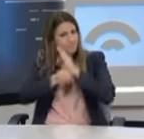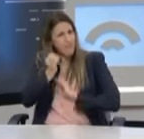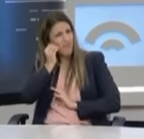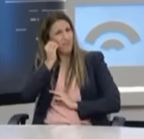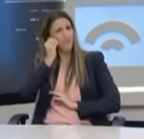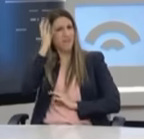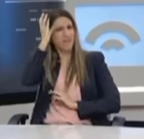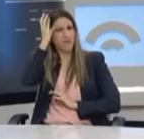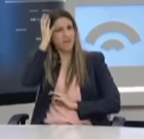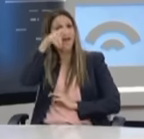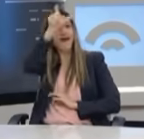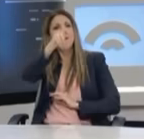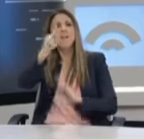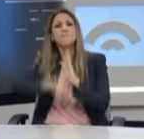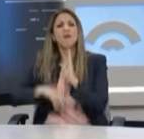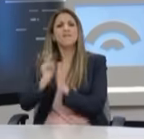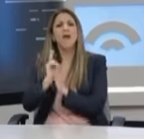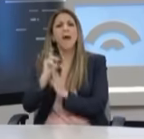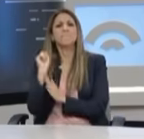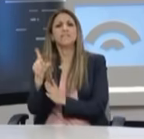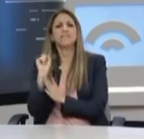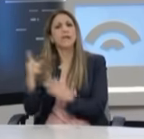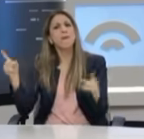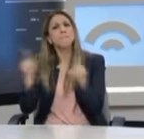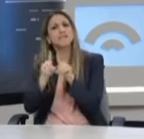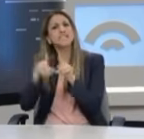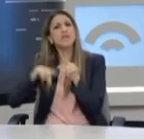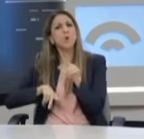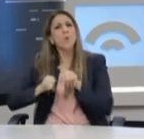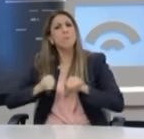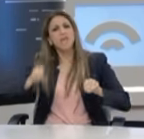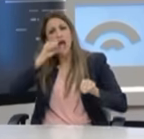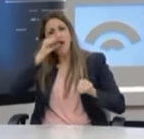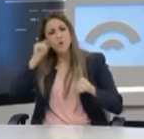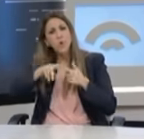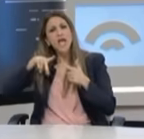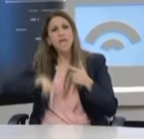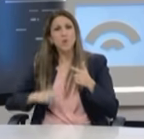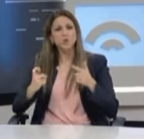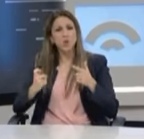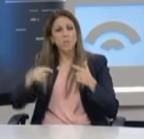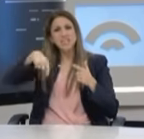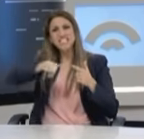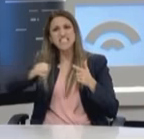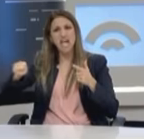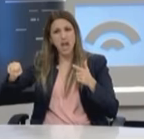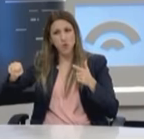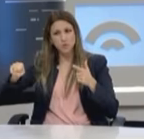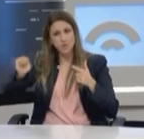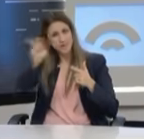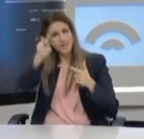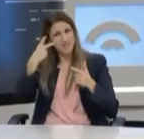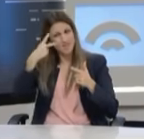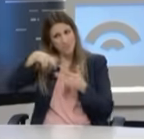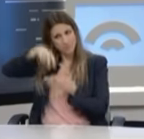ότι υπέγραφε επιστολές μαζί με τον κύριο Γαβρόγλου, τον κύριο Τσακαλώτο. Ναι, εκεί κάθεσε στο βάθος. Πανηγυρίζετε κι